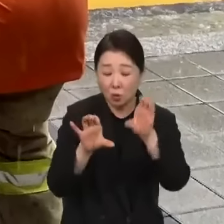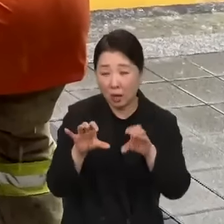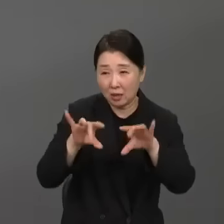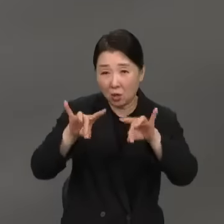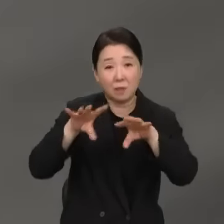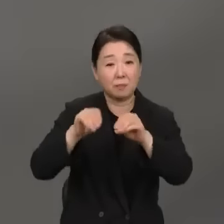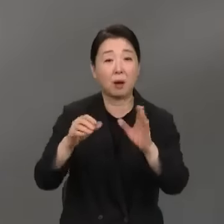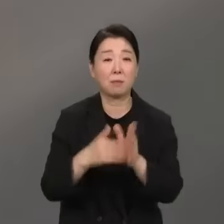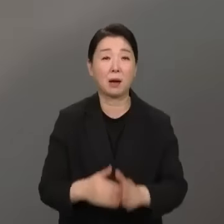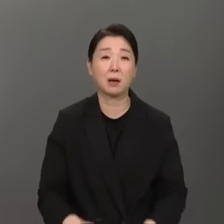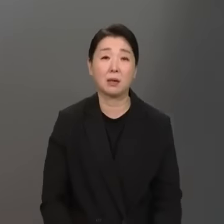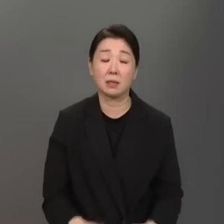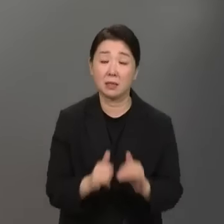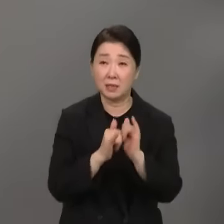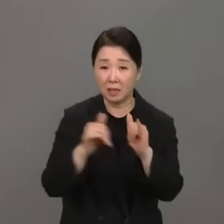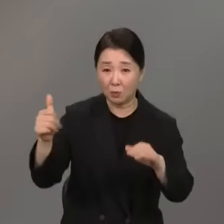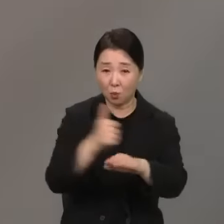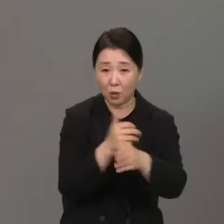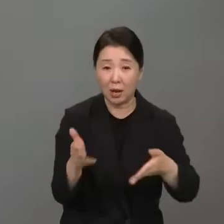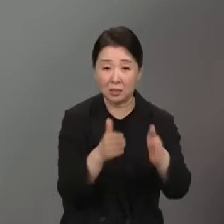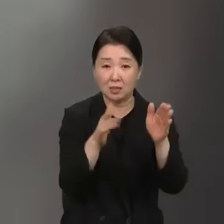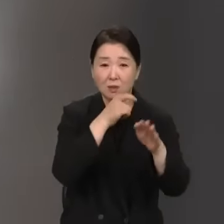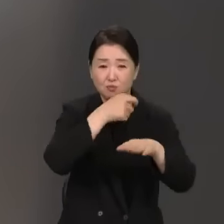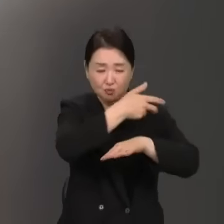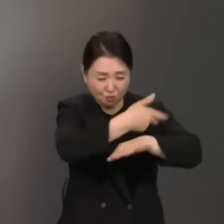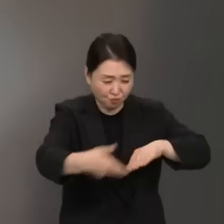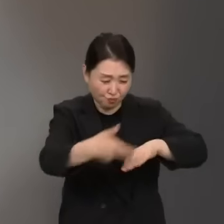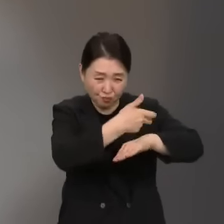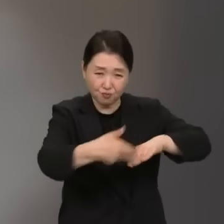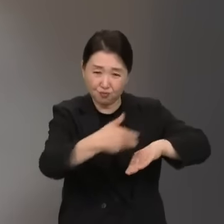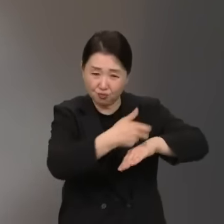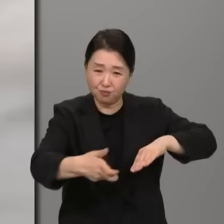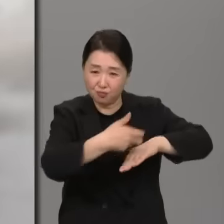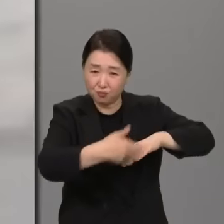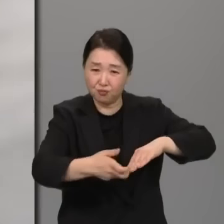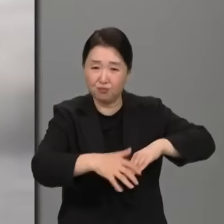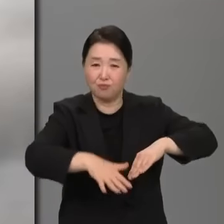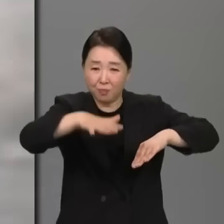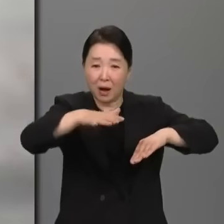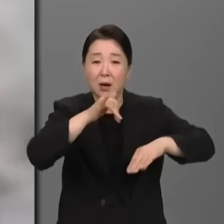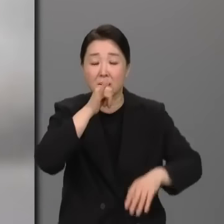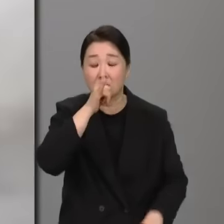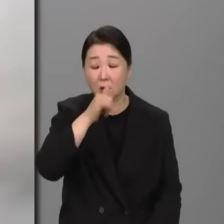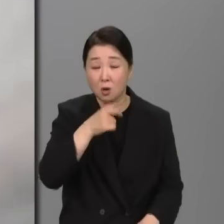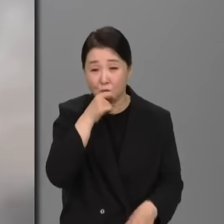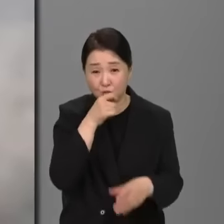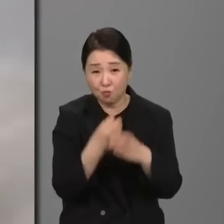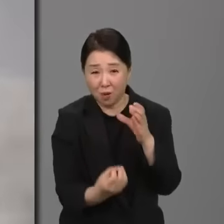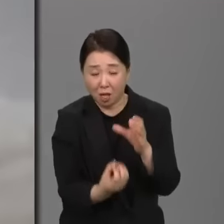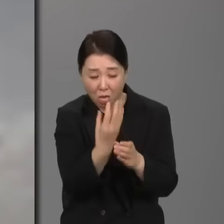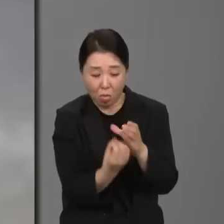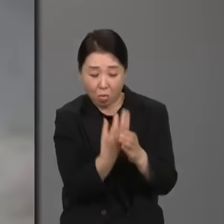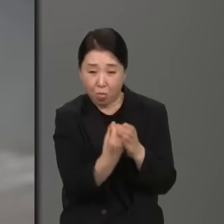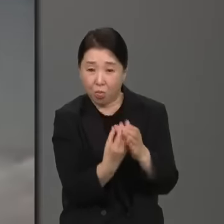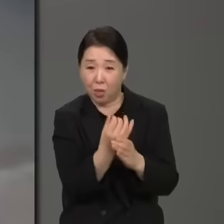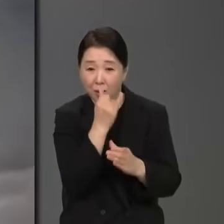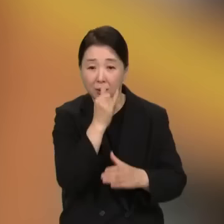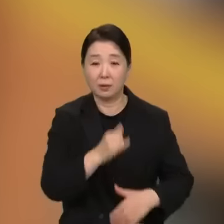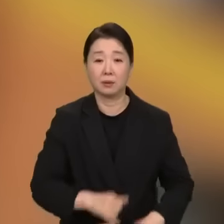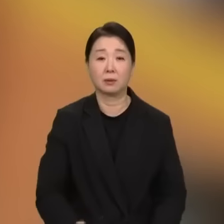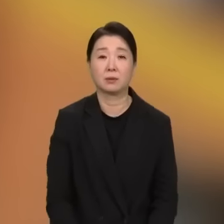끊겼습니다. 사람이 오가는 길은 급류가 흐르는 하천으로 변했습니다. 배수구에서는 흙탕물이 거꾸로